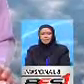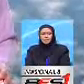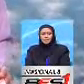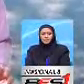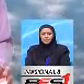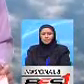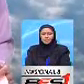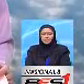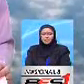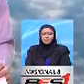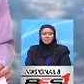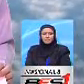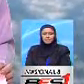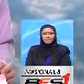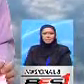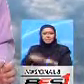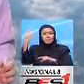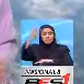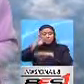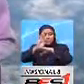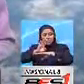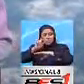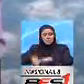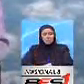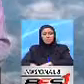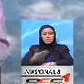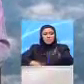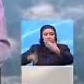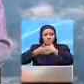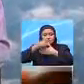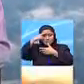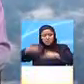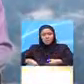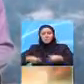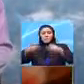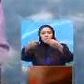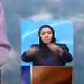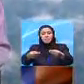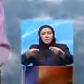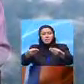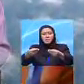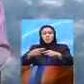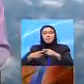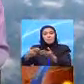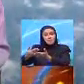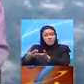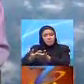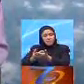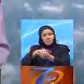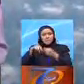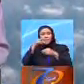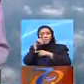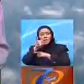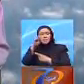Kongres Budaya perlu dihidupkan kembali bagi memberi nafas baru kepada nilai kemelayuan yang semakin pupus, khusus